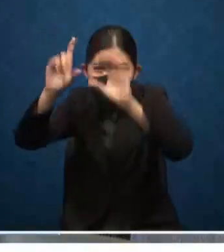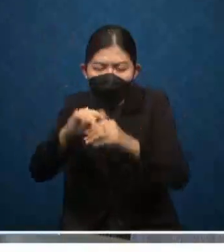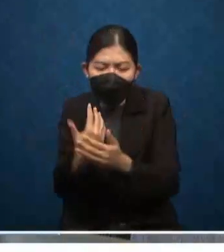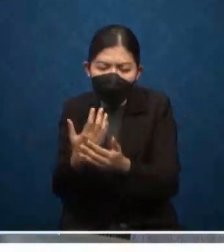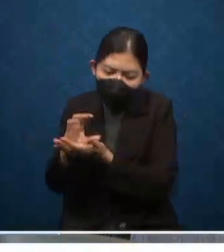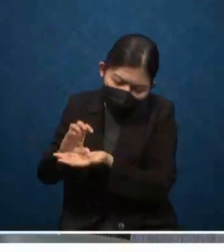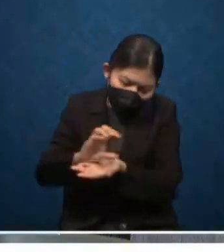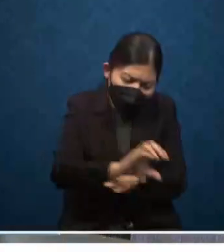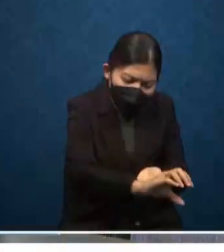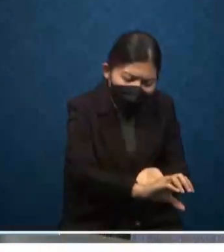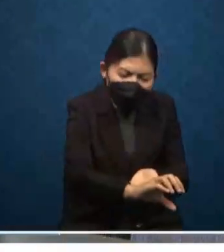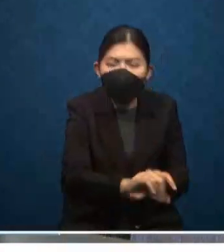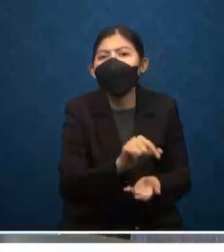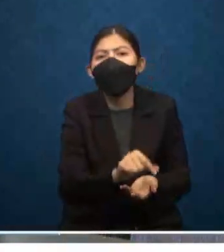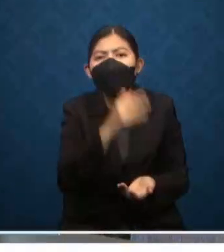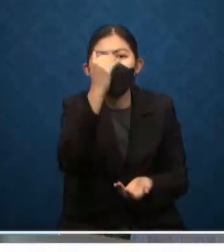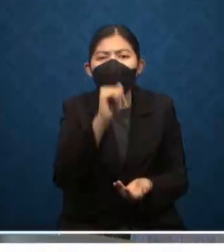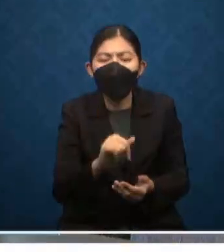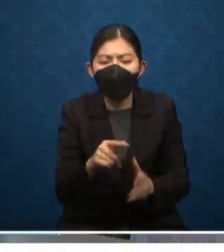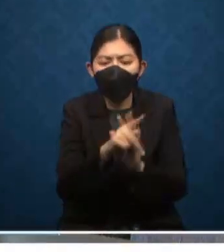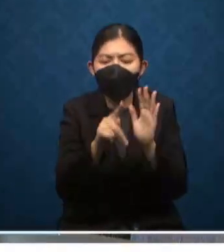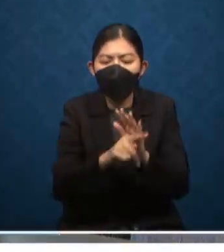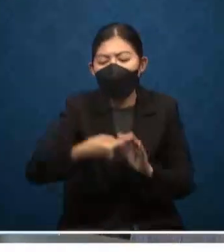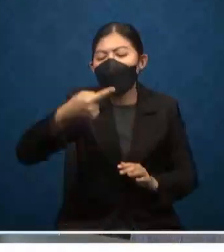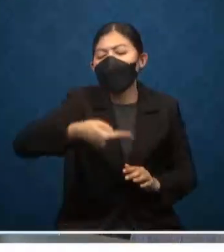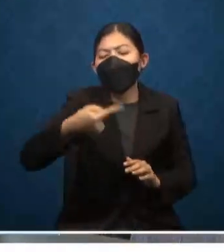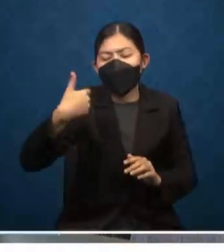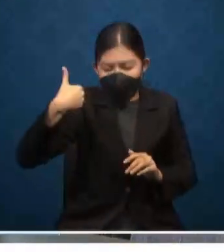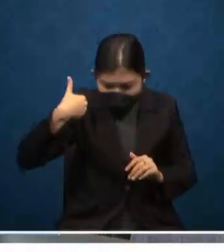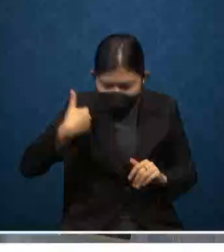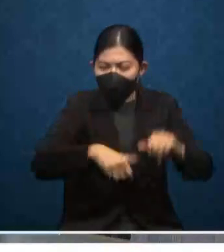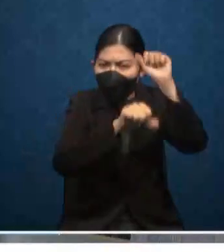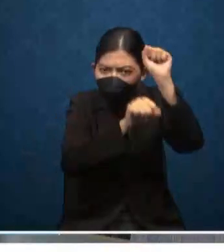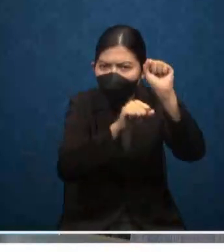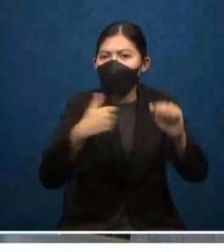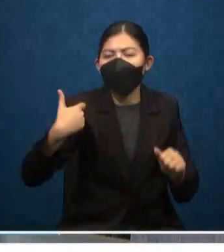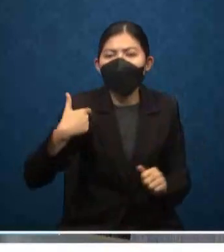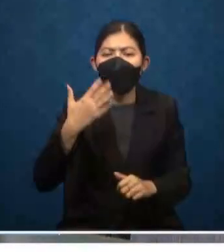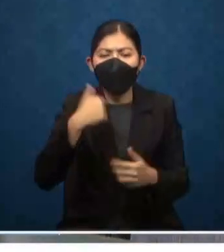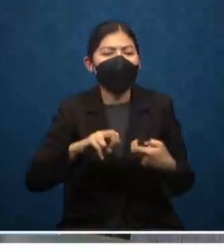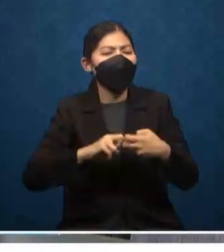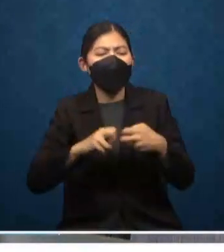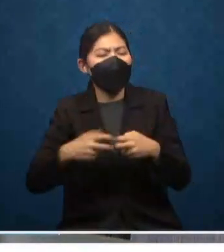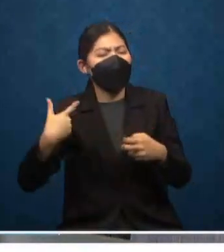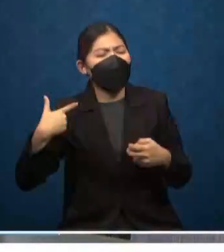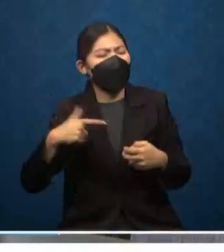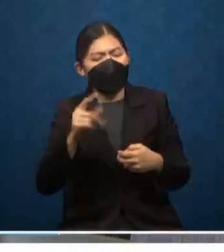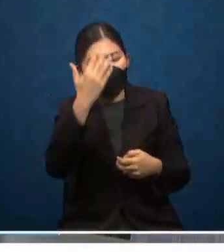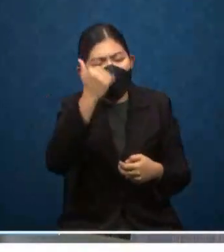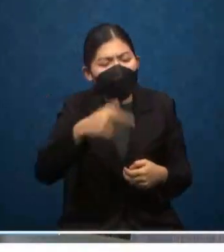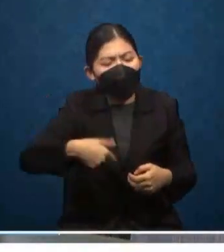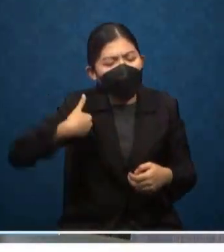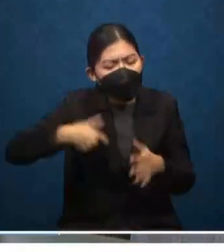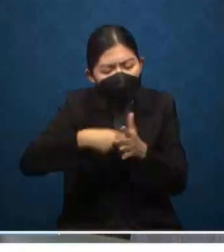นเข้ามาในกองทุนนี้เพราะกฎหมายเดิมก็มีและไม่มีเหตุไม่มีผลในการที่จะตัดออกไปในกฎหมายใหม่ที่อุตส่าห์มีการ